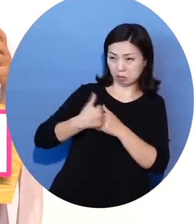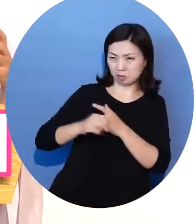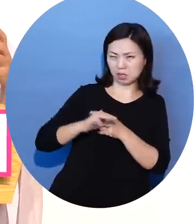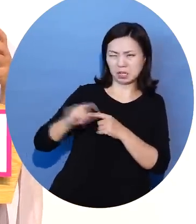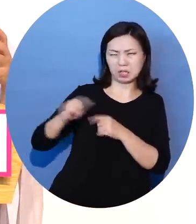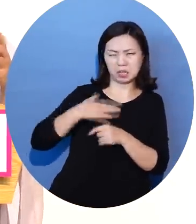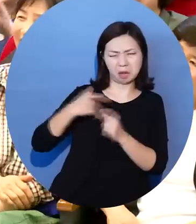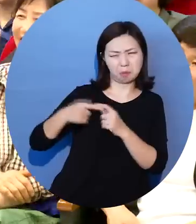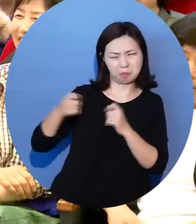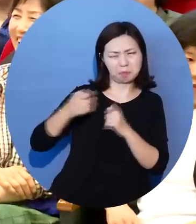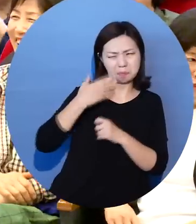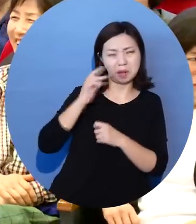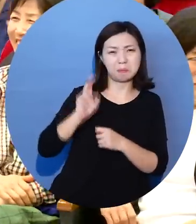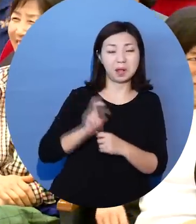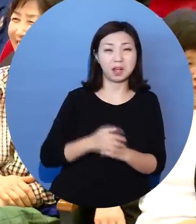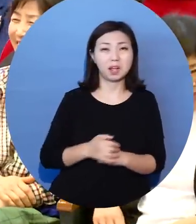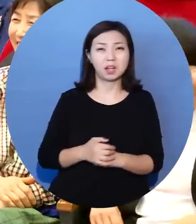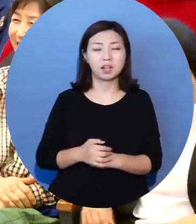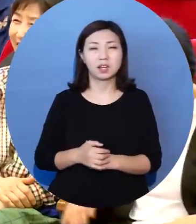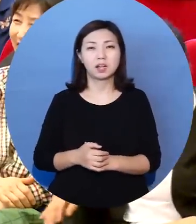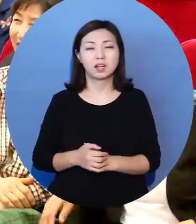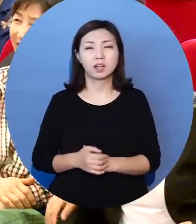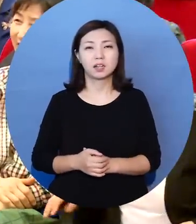원수 되겠구나.